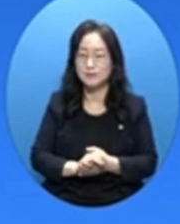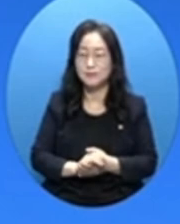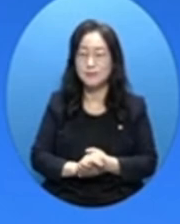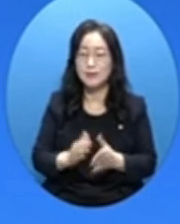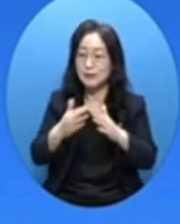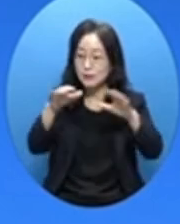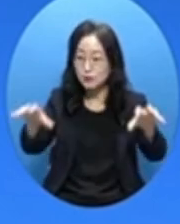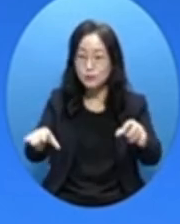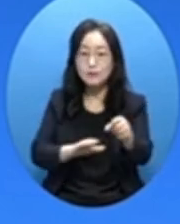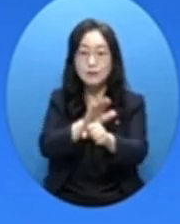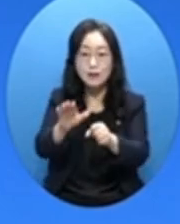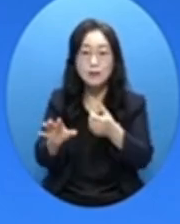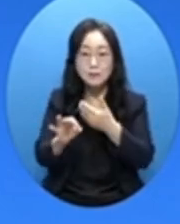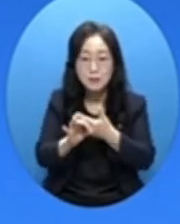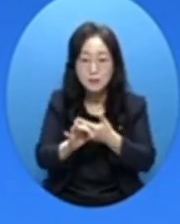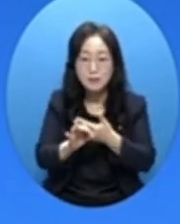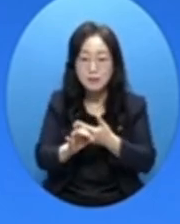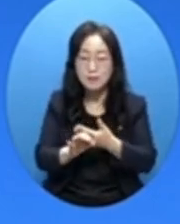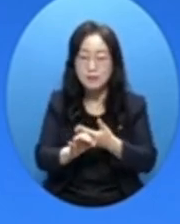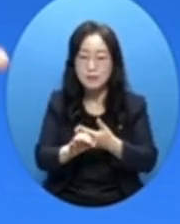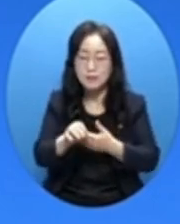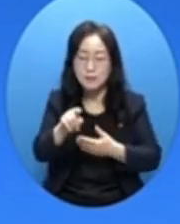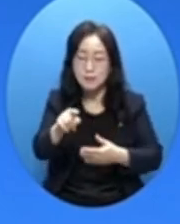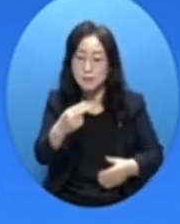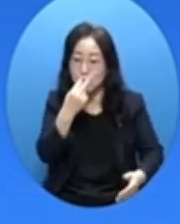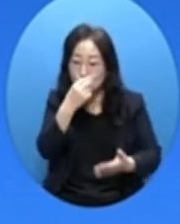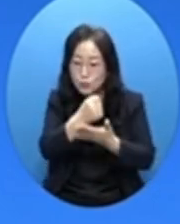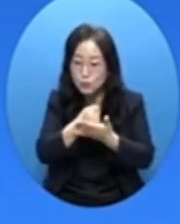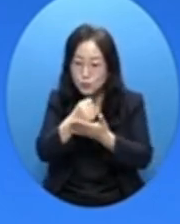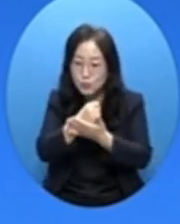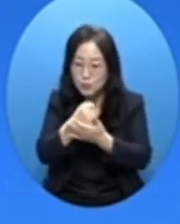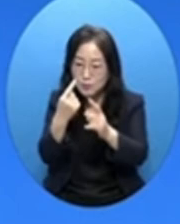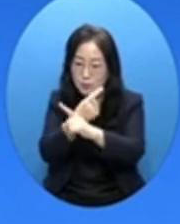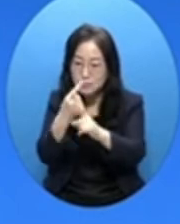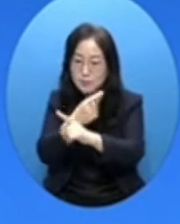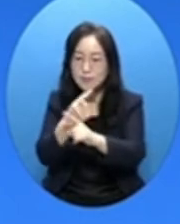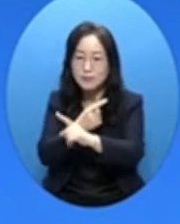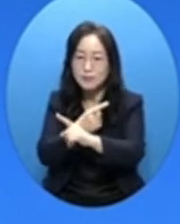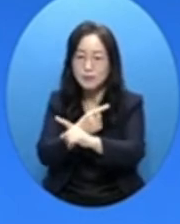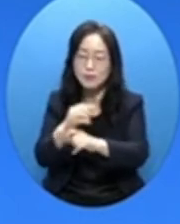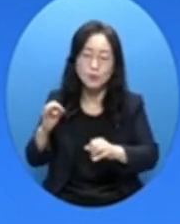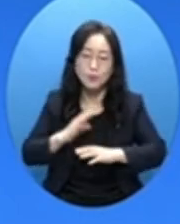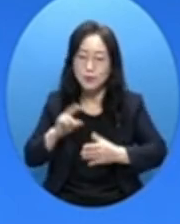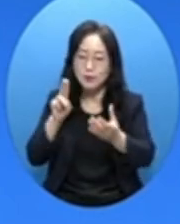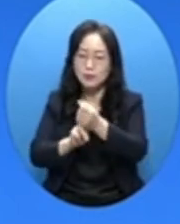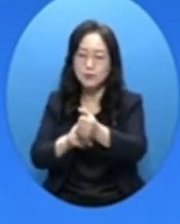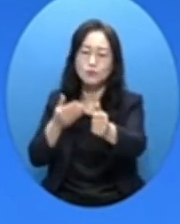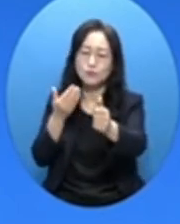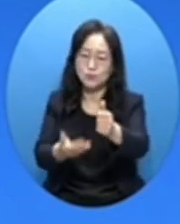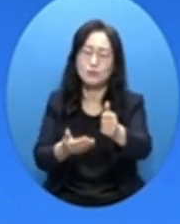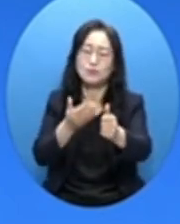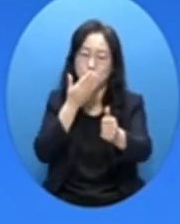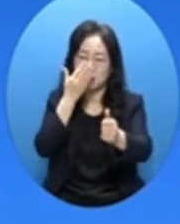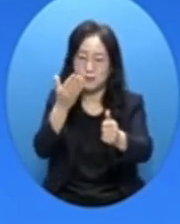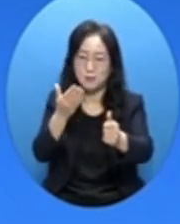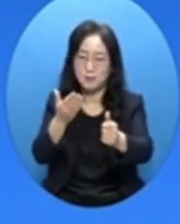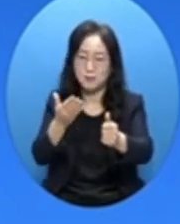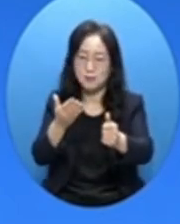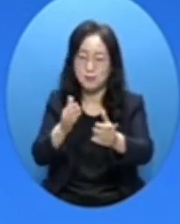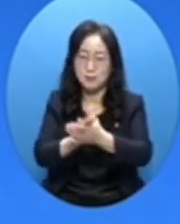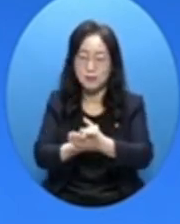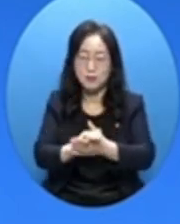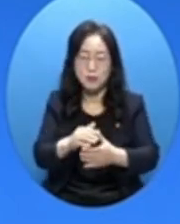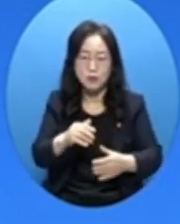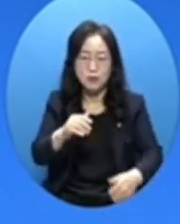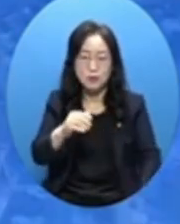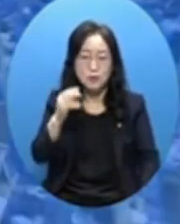이웃을 사랑하면 이웃 사랑이 그 사람의 운명을 변화시키는 놀라운 기적을 가져올 수 있습니다. 보스턴의 한